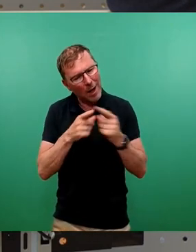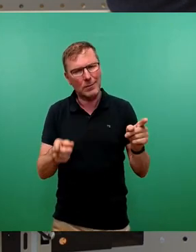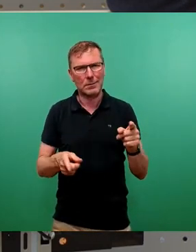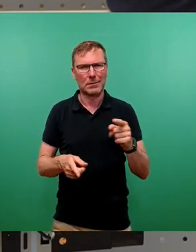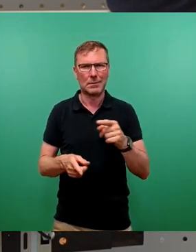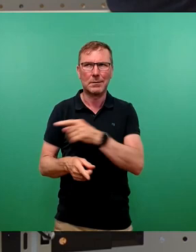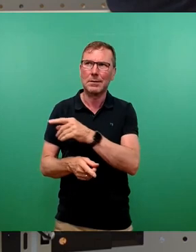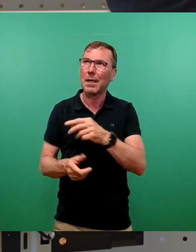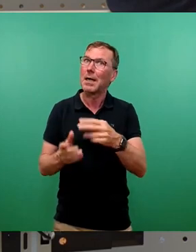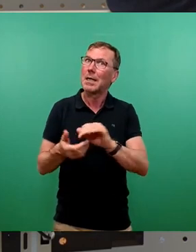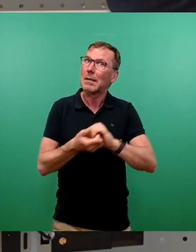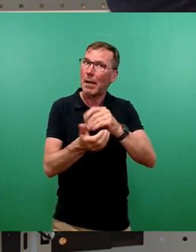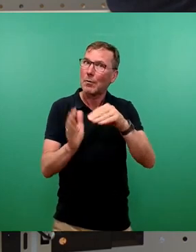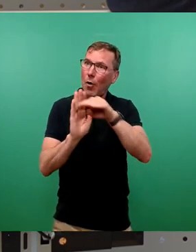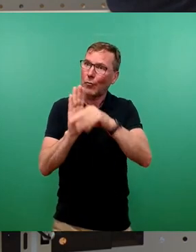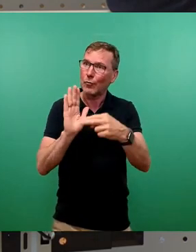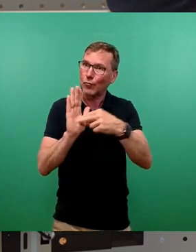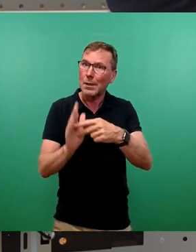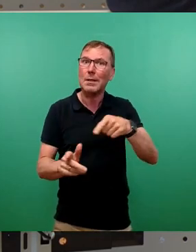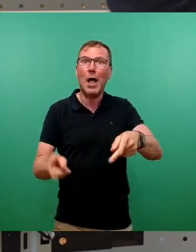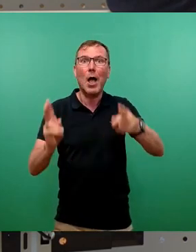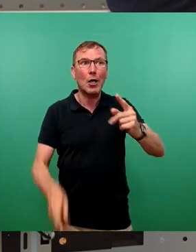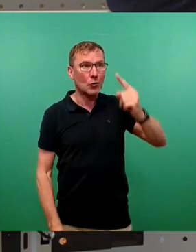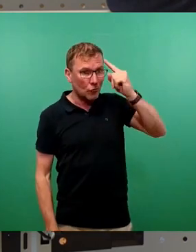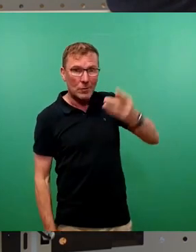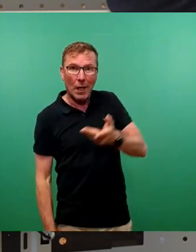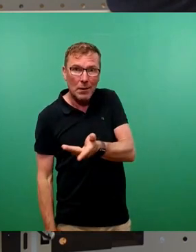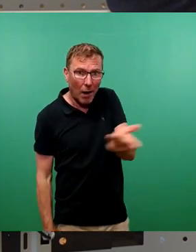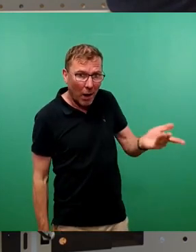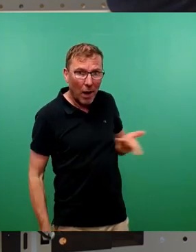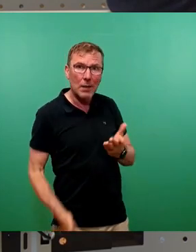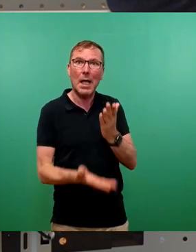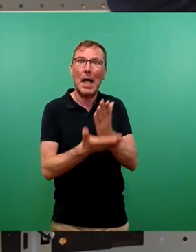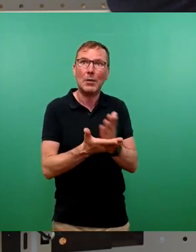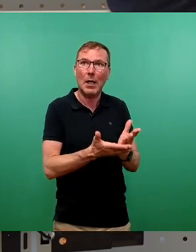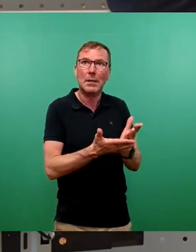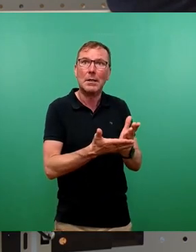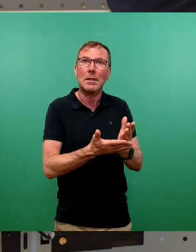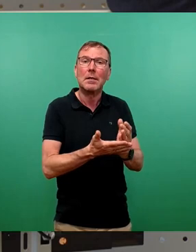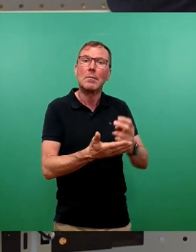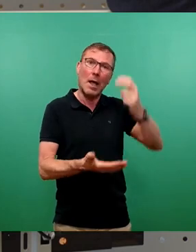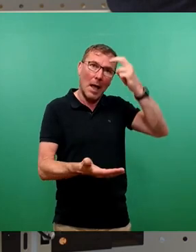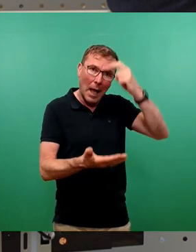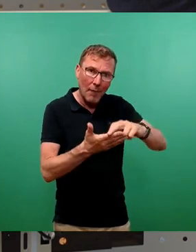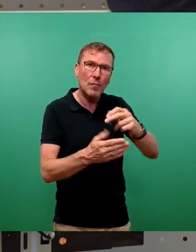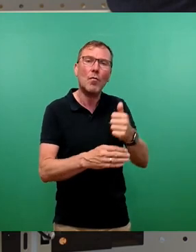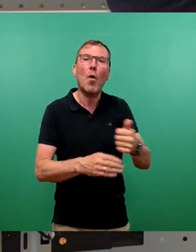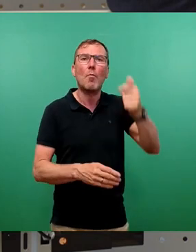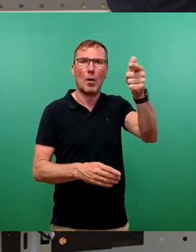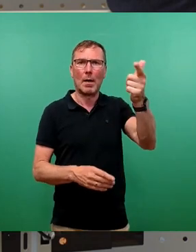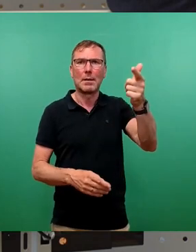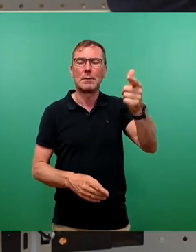nämlich, der Stadtrat entscheidet im Einvernehmen mit dem Oberbürgermeister und nicht der